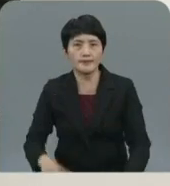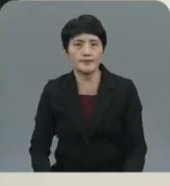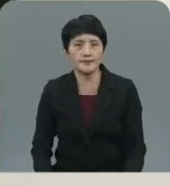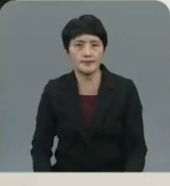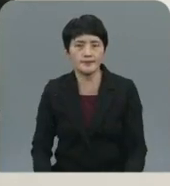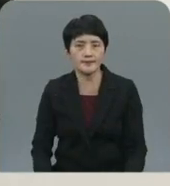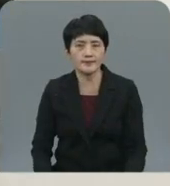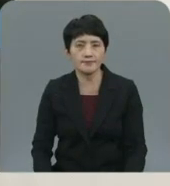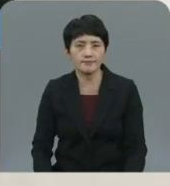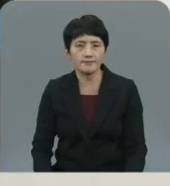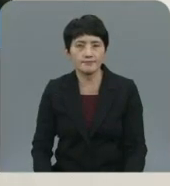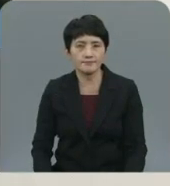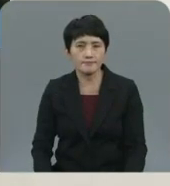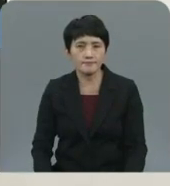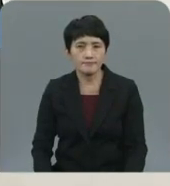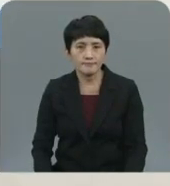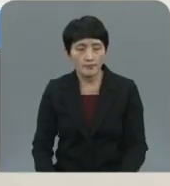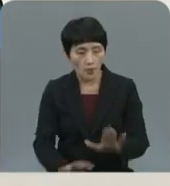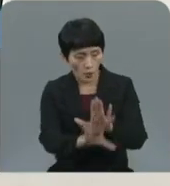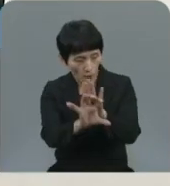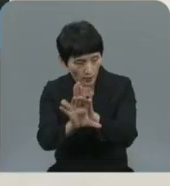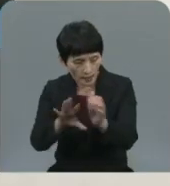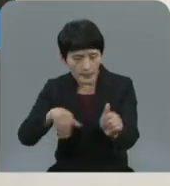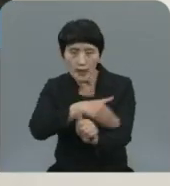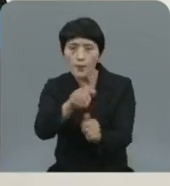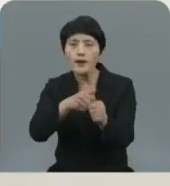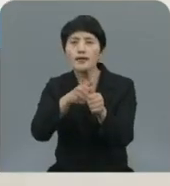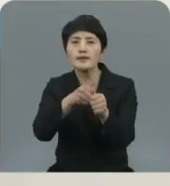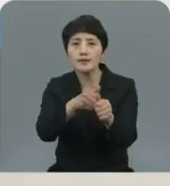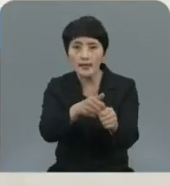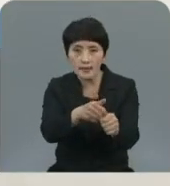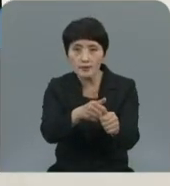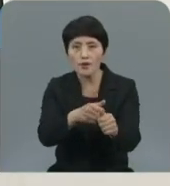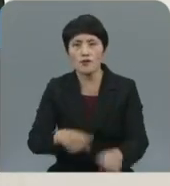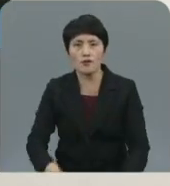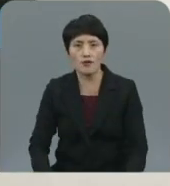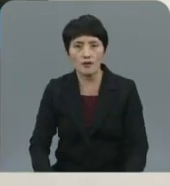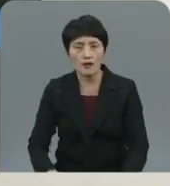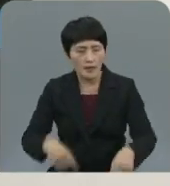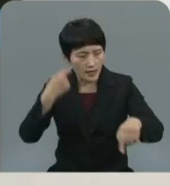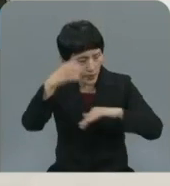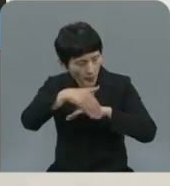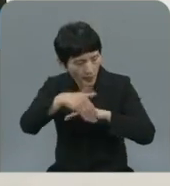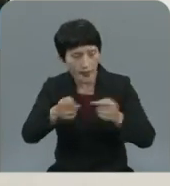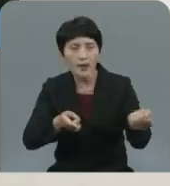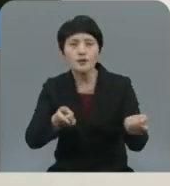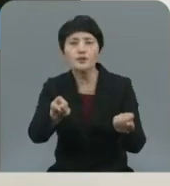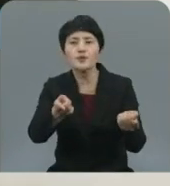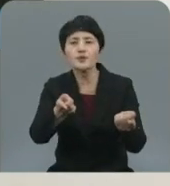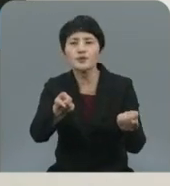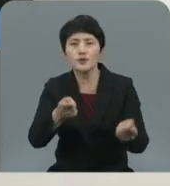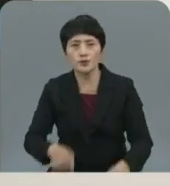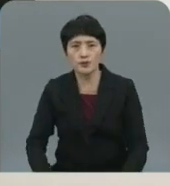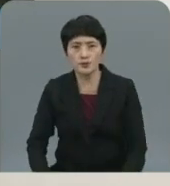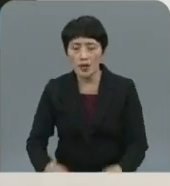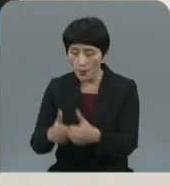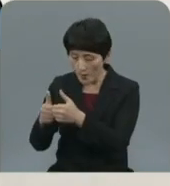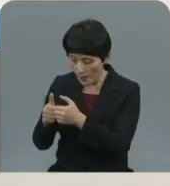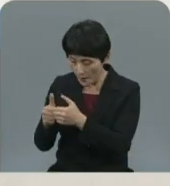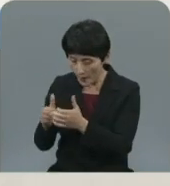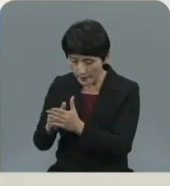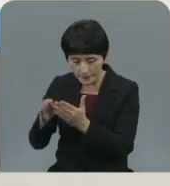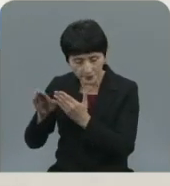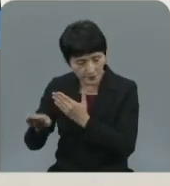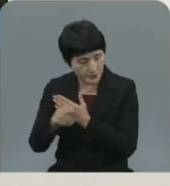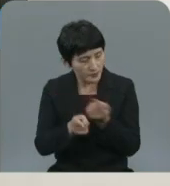险人群等情况，政府将继续维持一般药店的口罩令。韩昌谢指出，政府必须